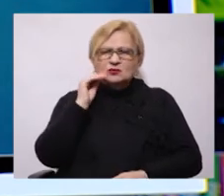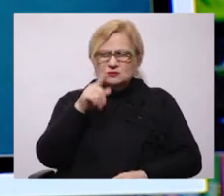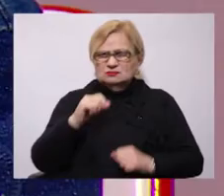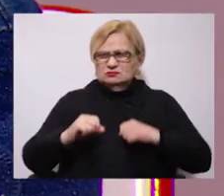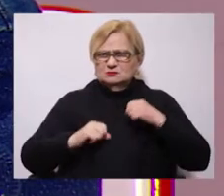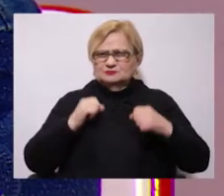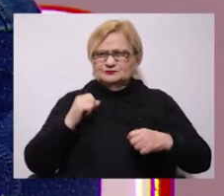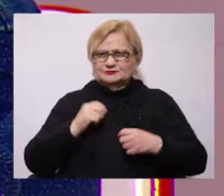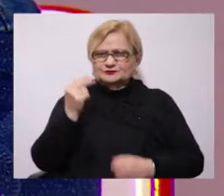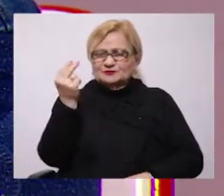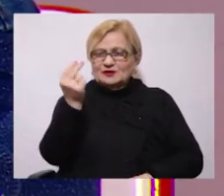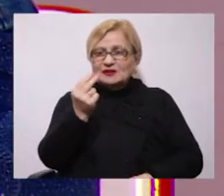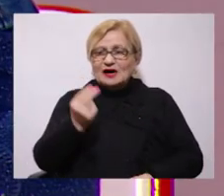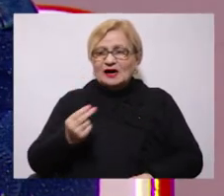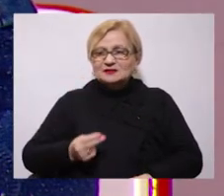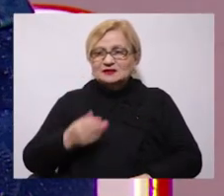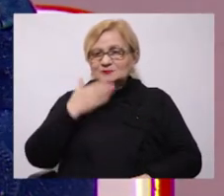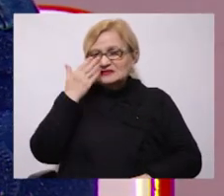გიცდიათ ნახატებით კითხვა?